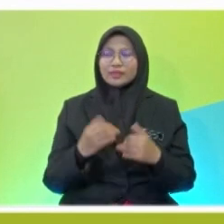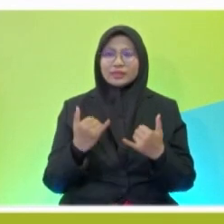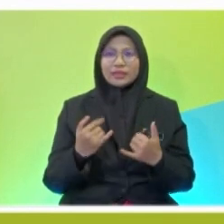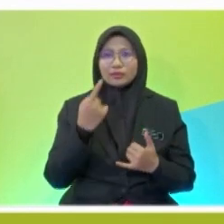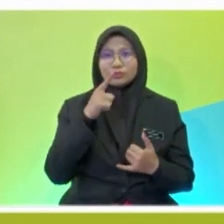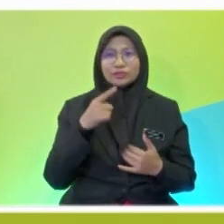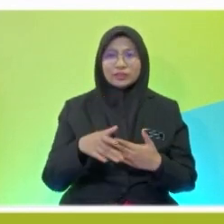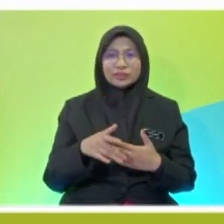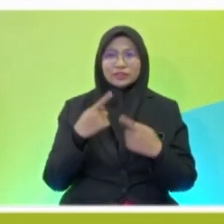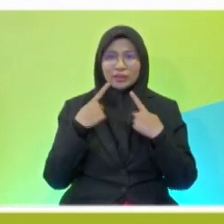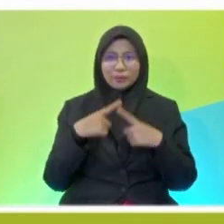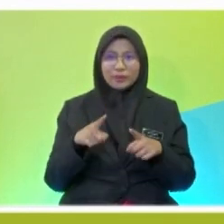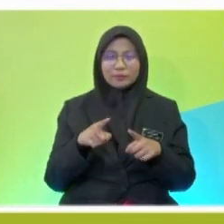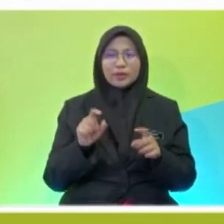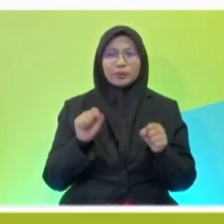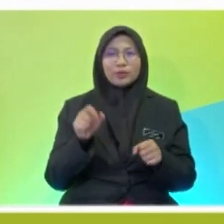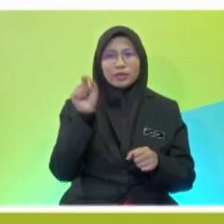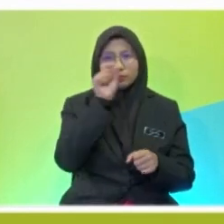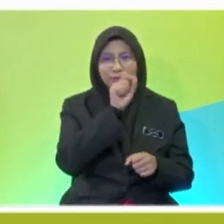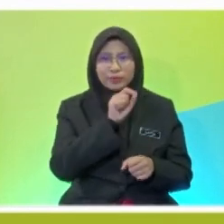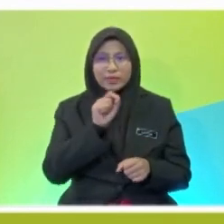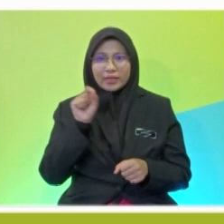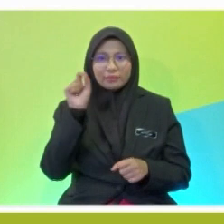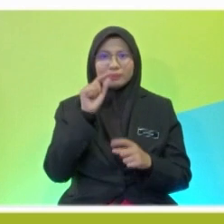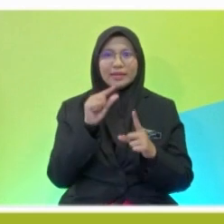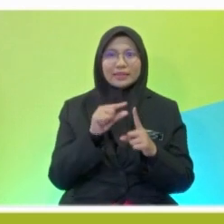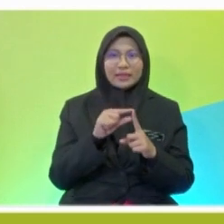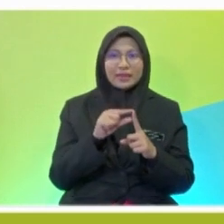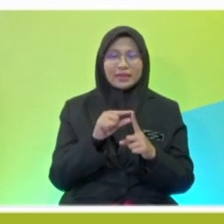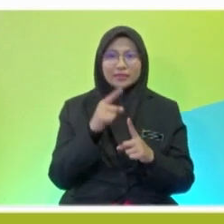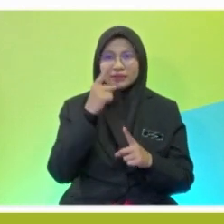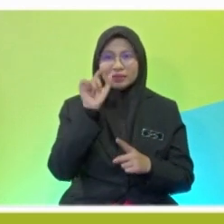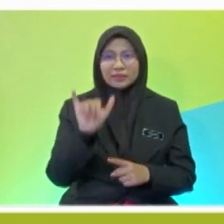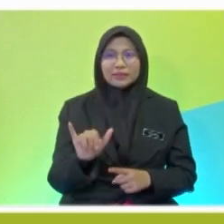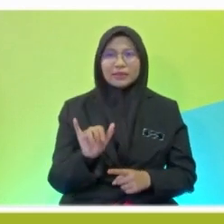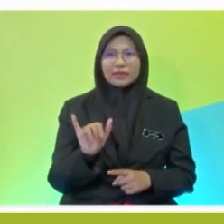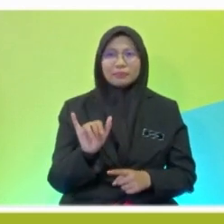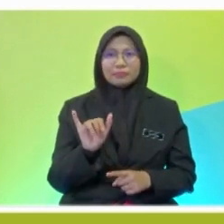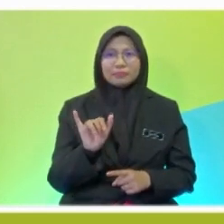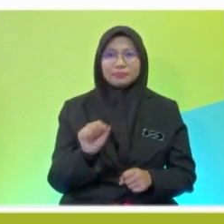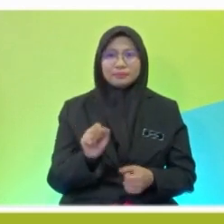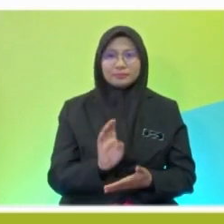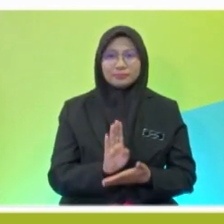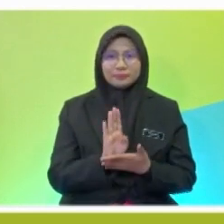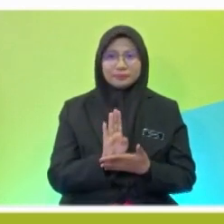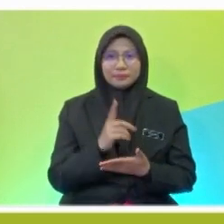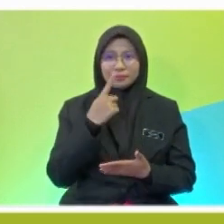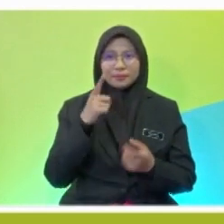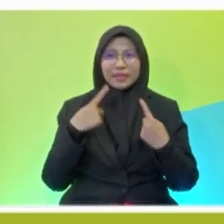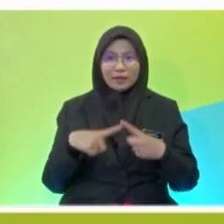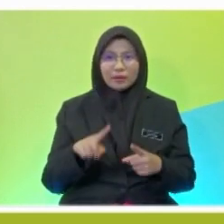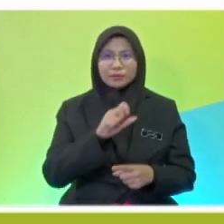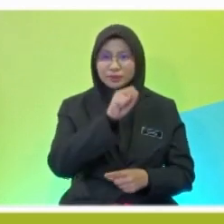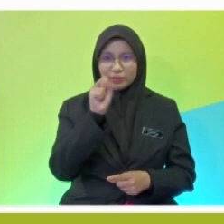tersebut ya yaitu dalam soal ini eee Raja Empat menunjukkan sebagian langkah kerja mencuci rambut emas Nah ini adalah